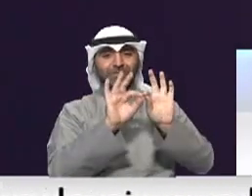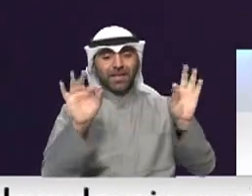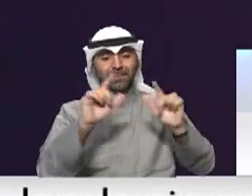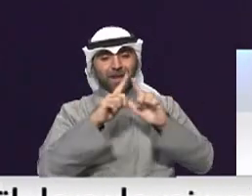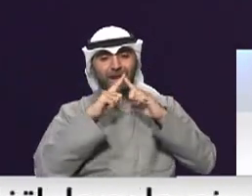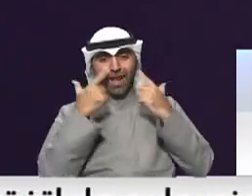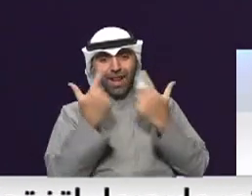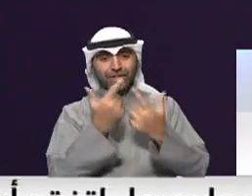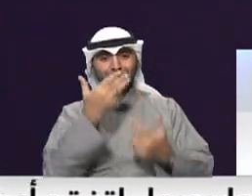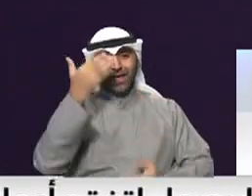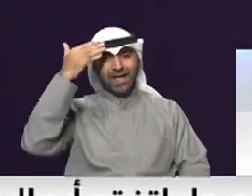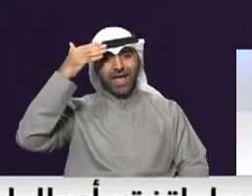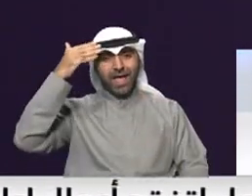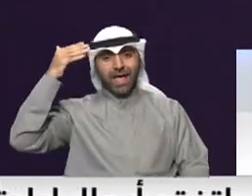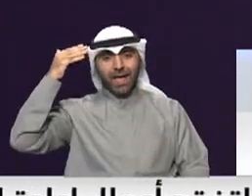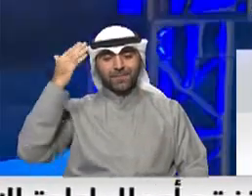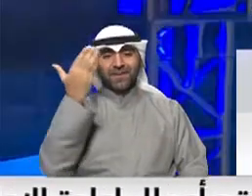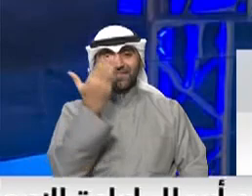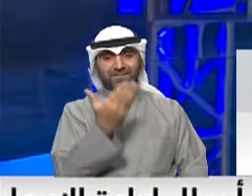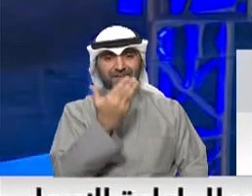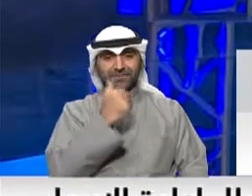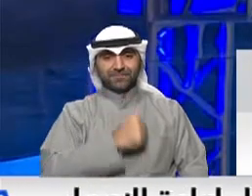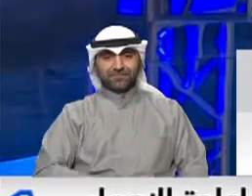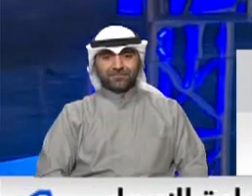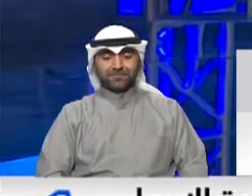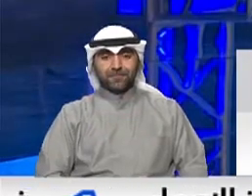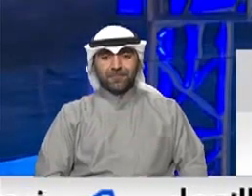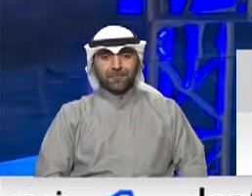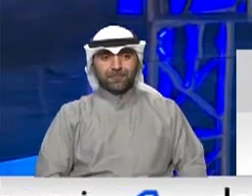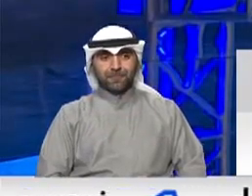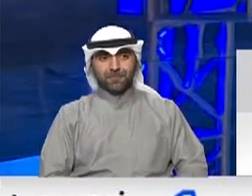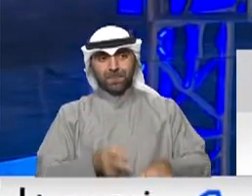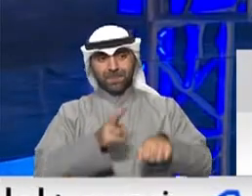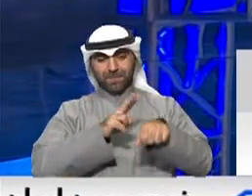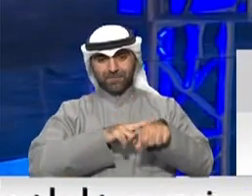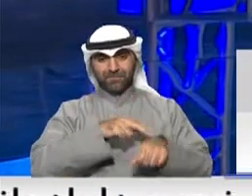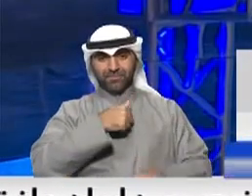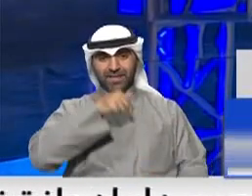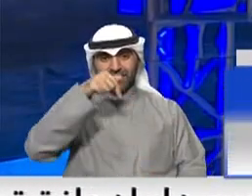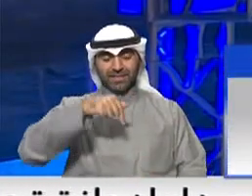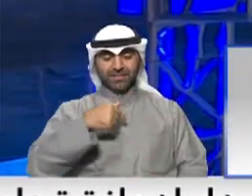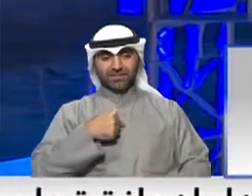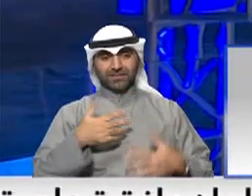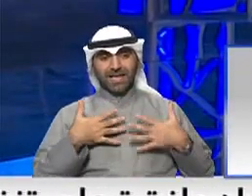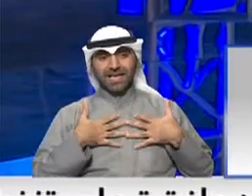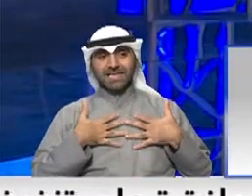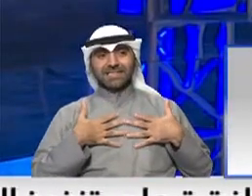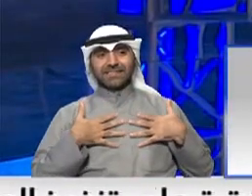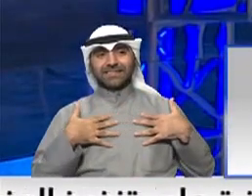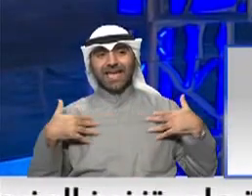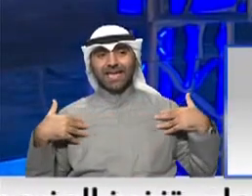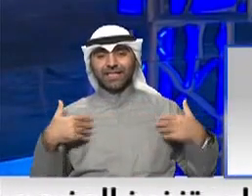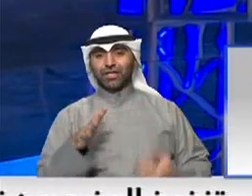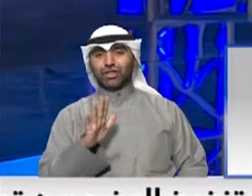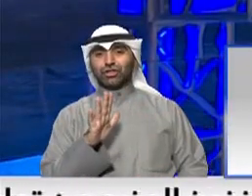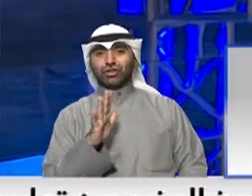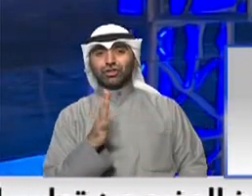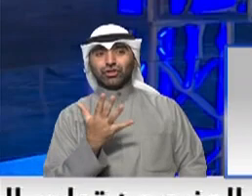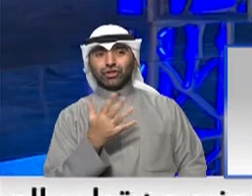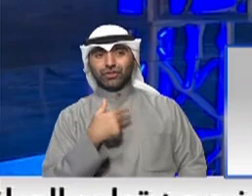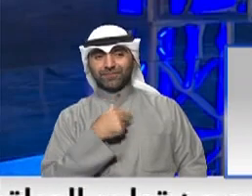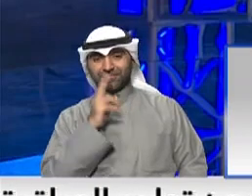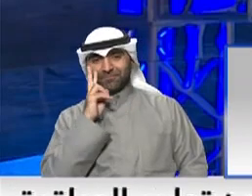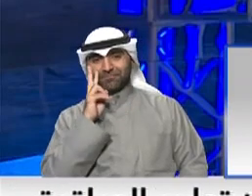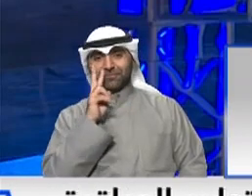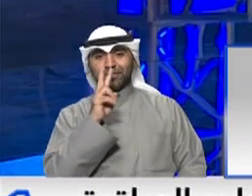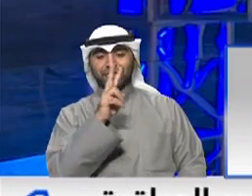هذا المهرجان الشبابي. بالنسبة لي وبالنسبة للشباب كلهم اللي مشاركين، الفرق المسرحية الشبابية الأهلية